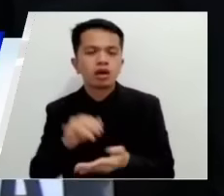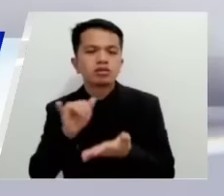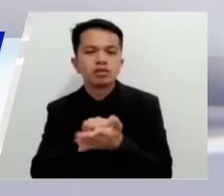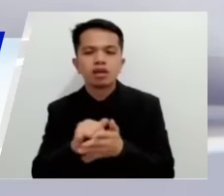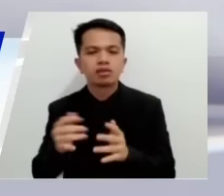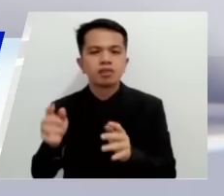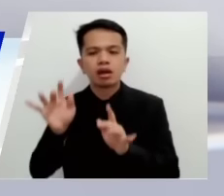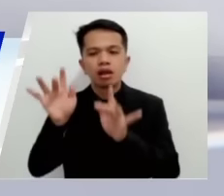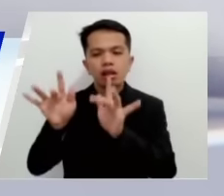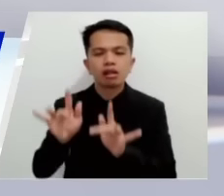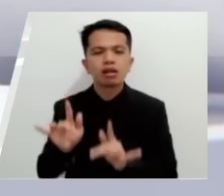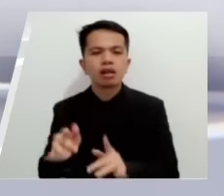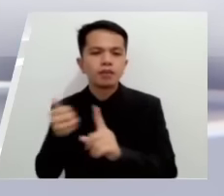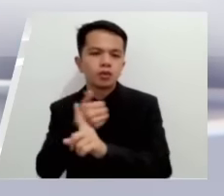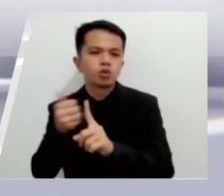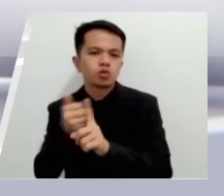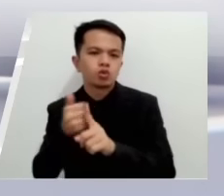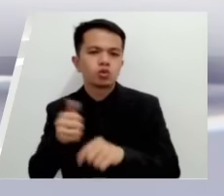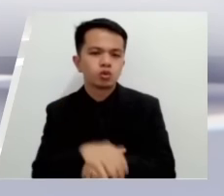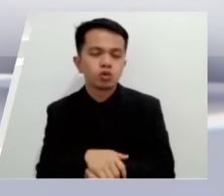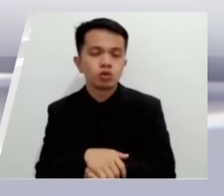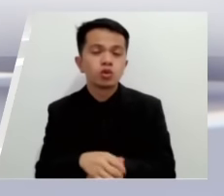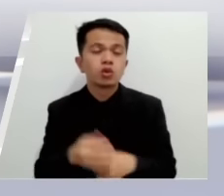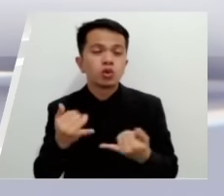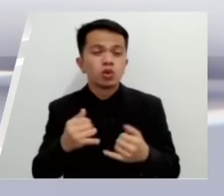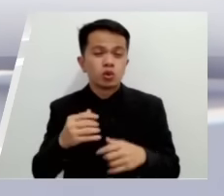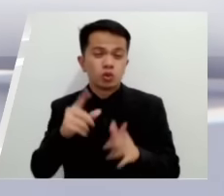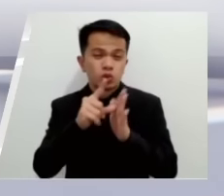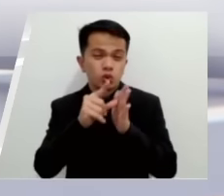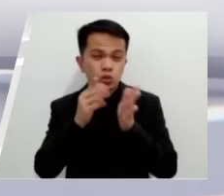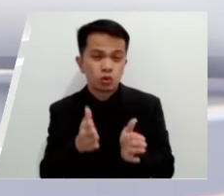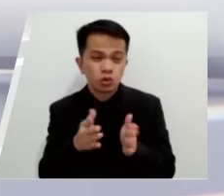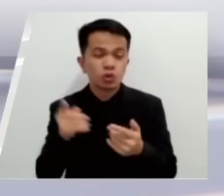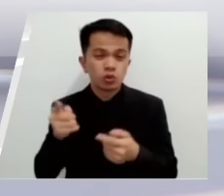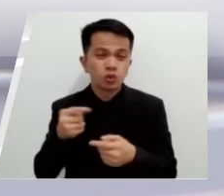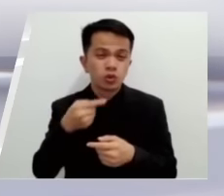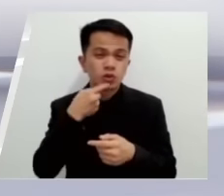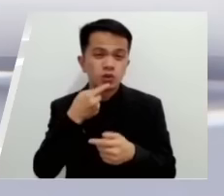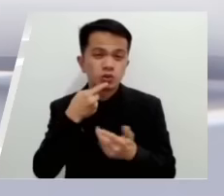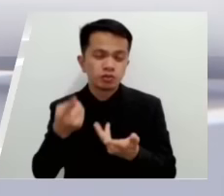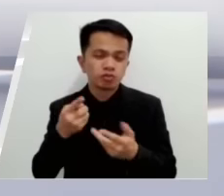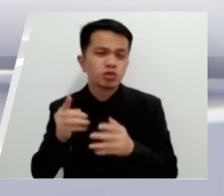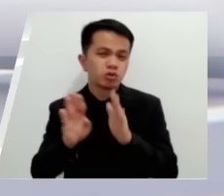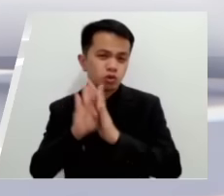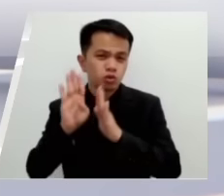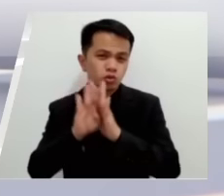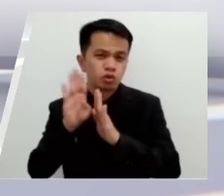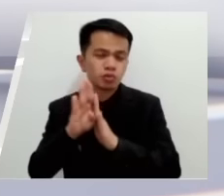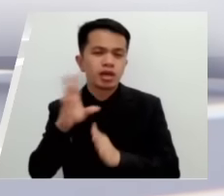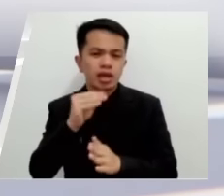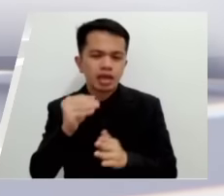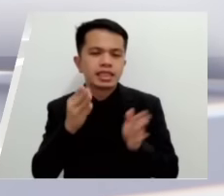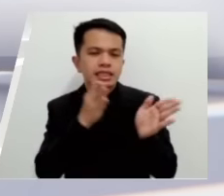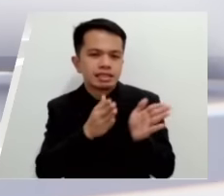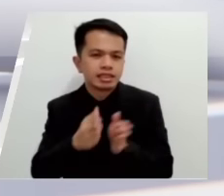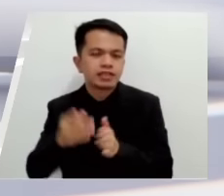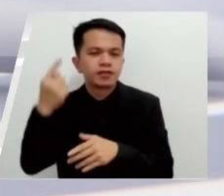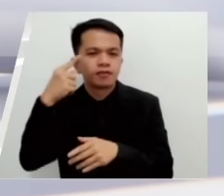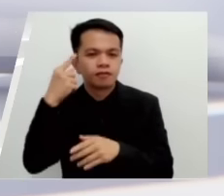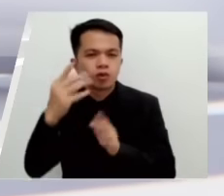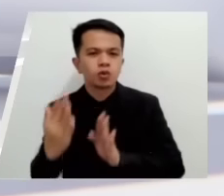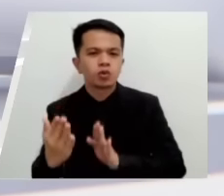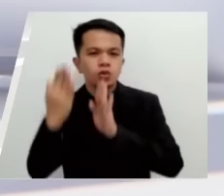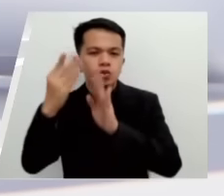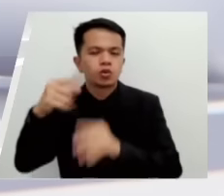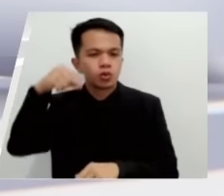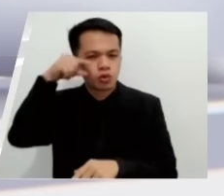Kibuloy. Ayon sa kanyang abogado, masaya si alias Amanda sa development na ito at naghahanda na raw sila sa pagharap kay Kibuloy at